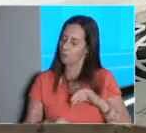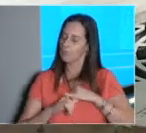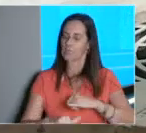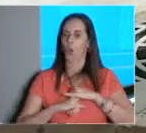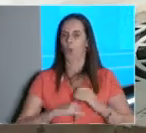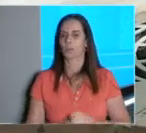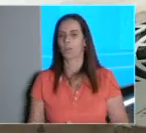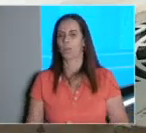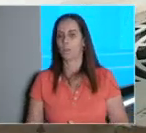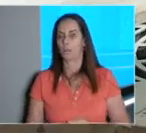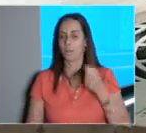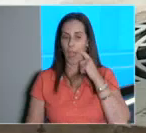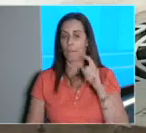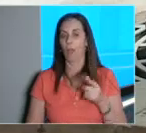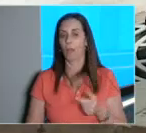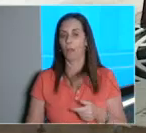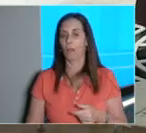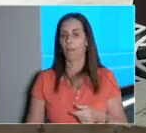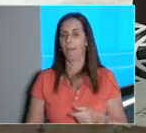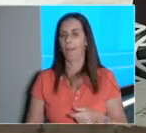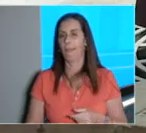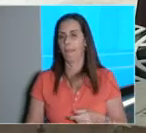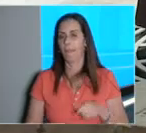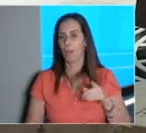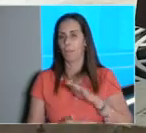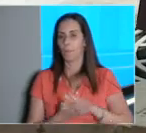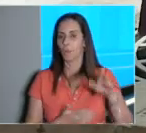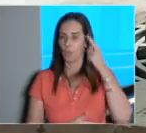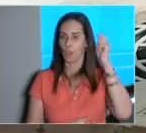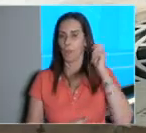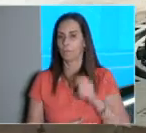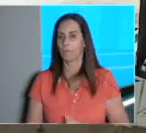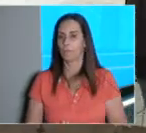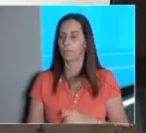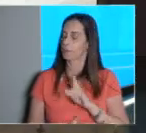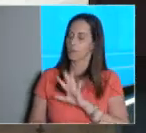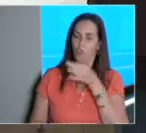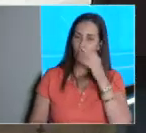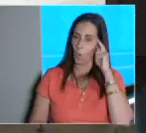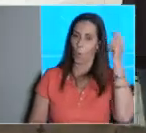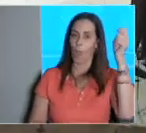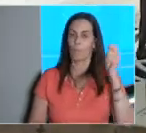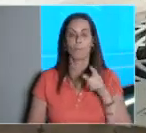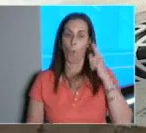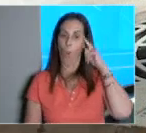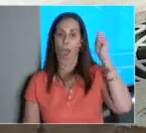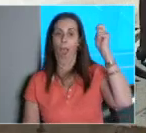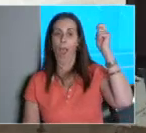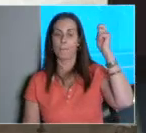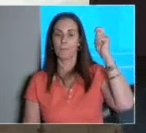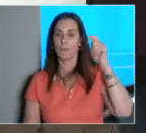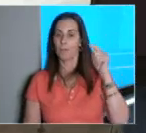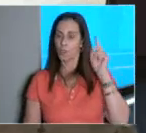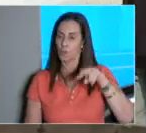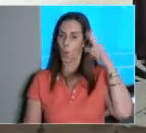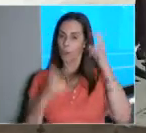איתם. ואהוד ברק, הוא פשוט חכם. נכון, בזה אין ספק. הוא חכם, הוא חכם, הוא